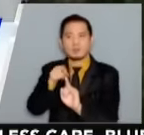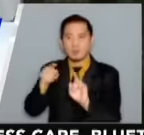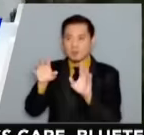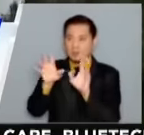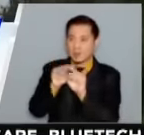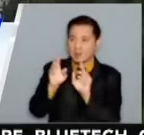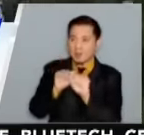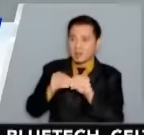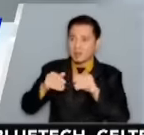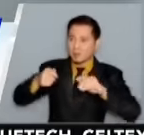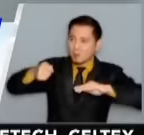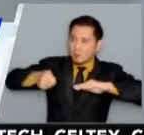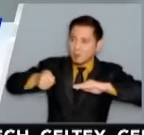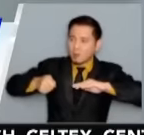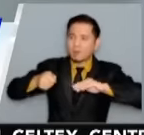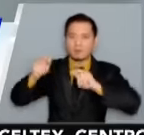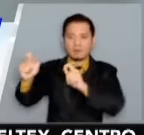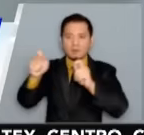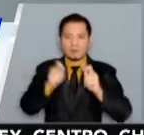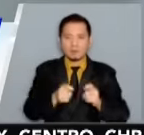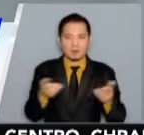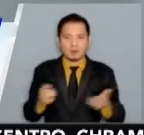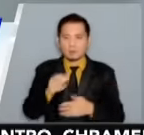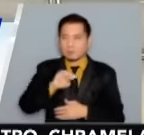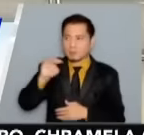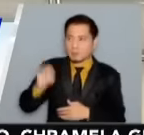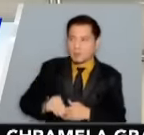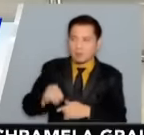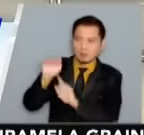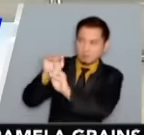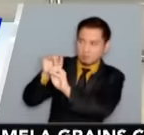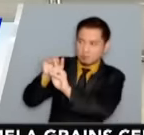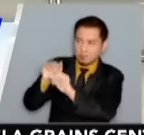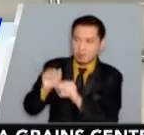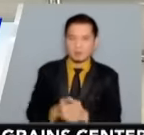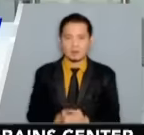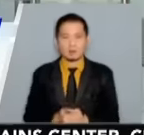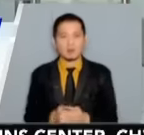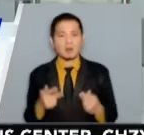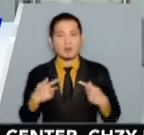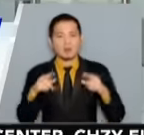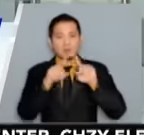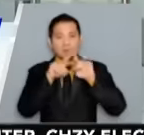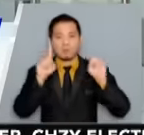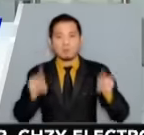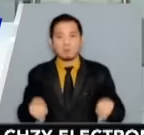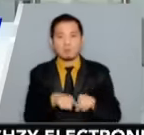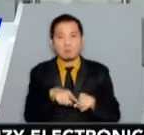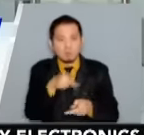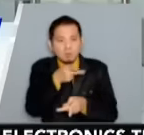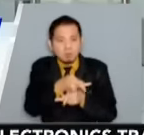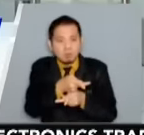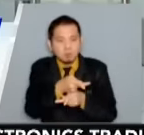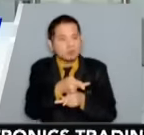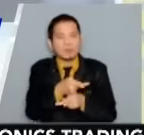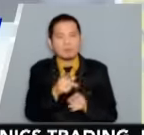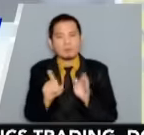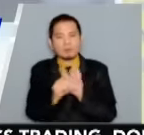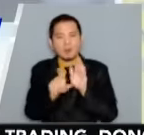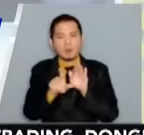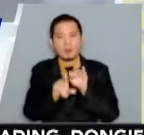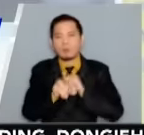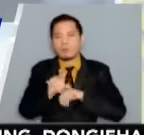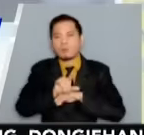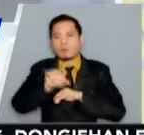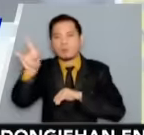dito sa Metro Manila. May immigration lookout bulletin order na laban kay Quiboloy habang didinggin pa ang ihahaing